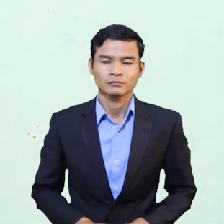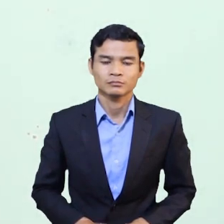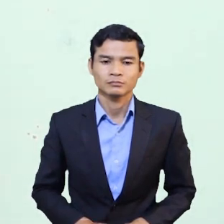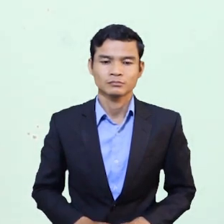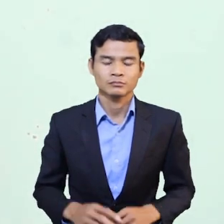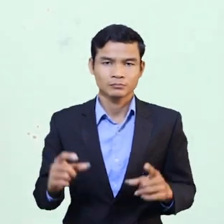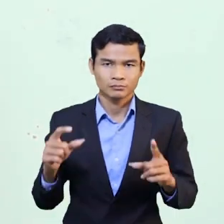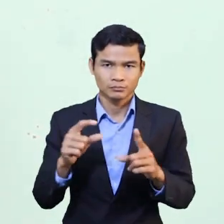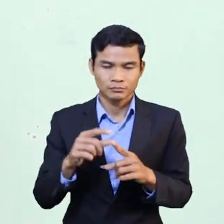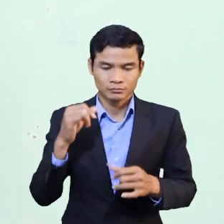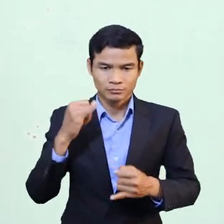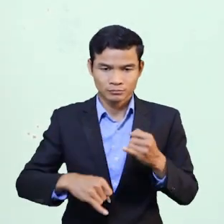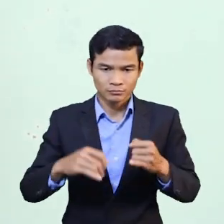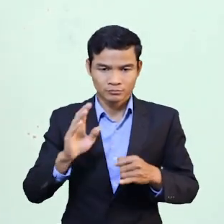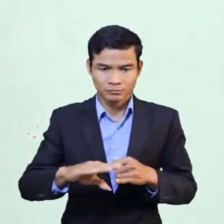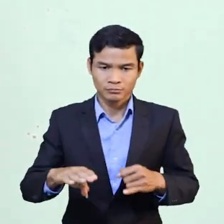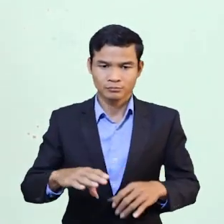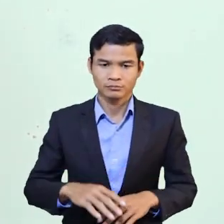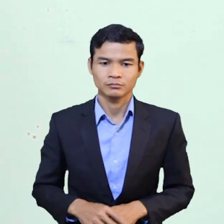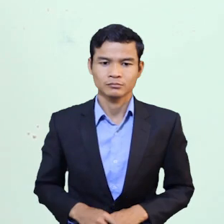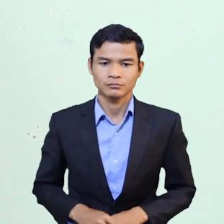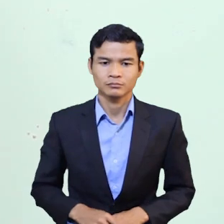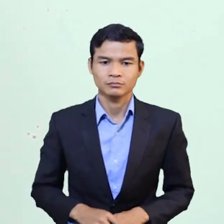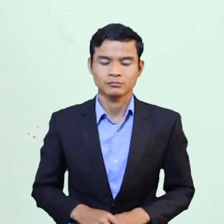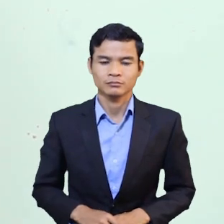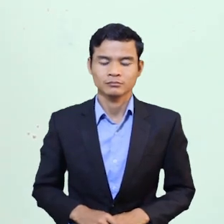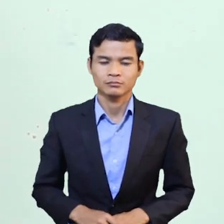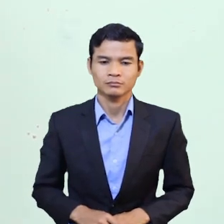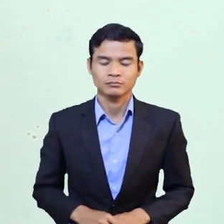cha bịa trong khao ấy con